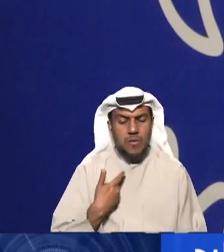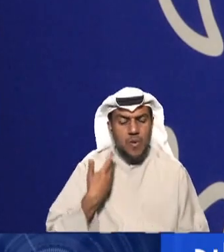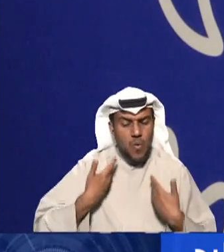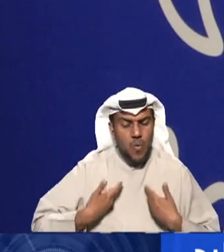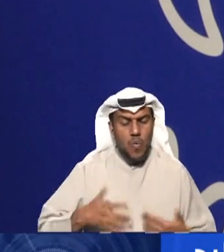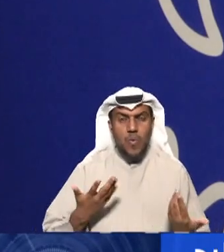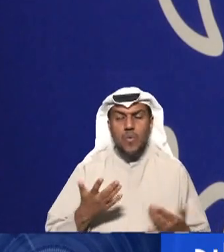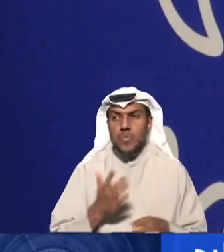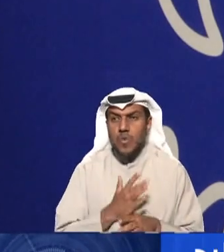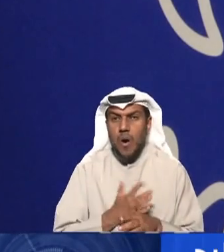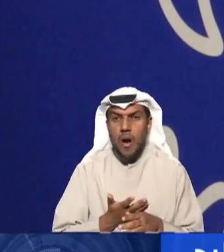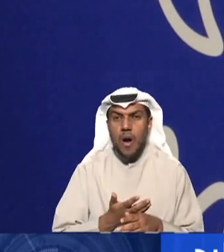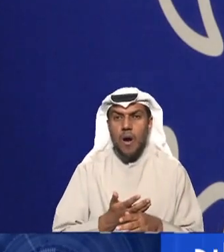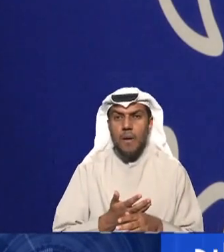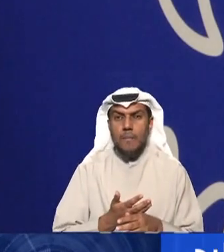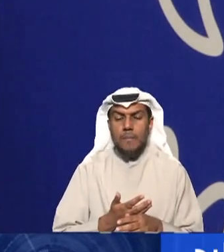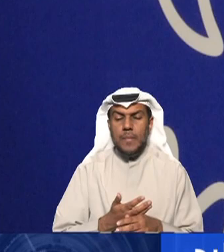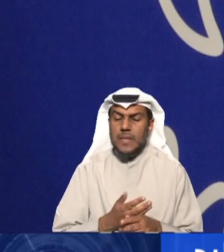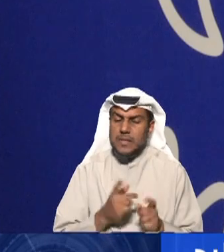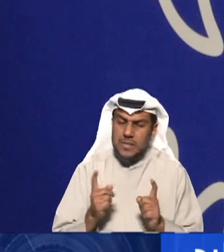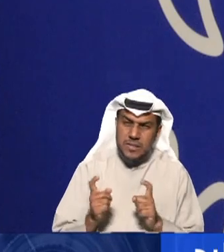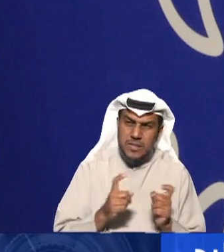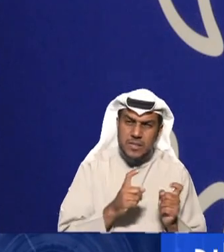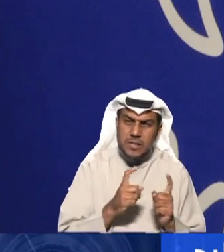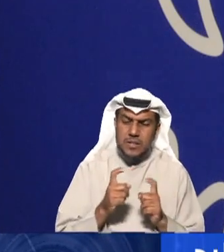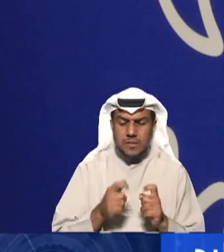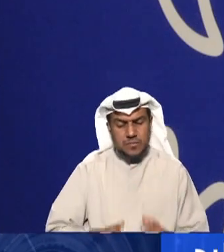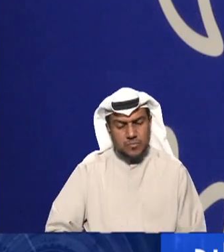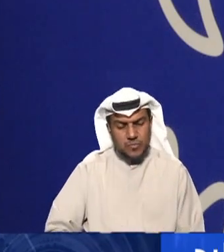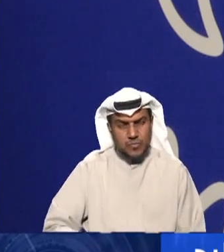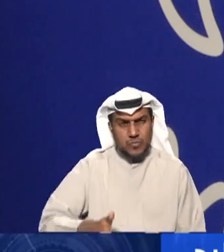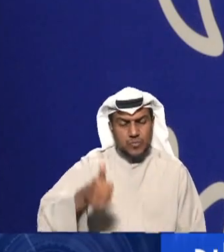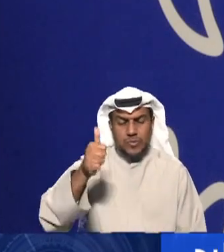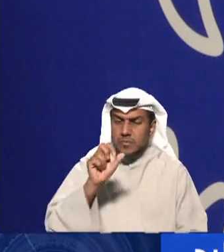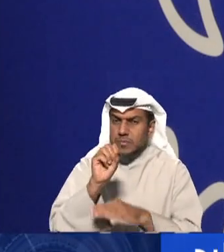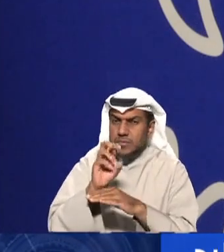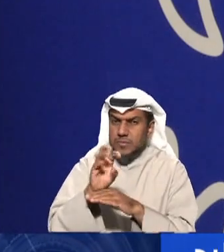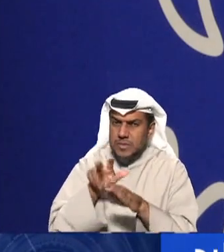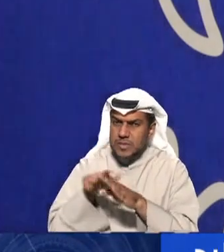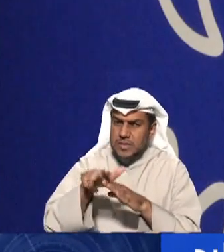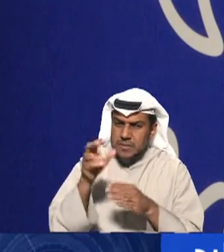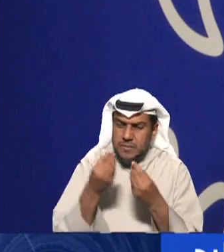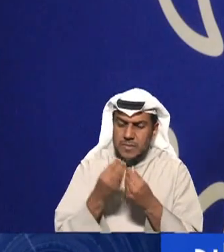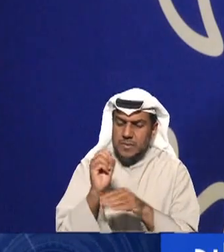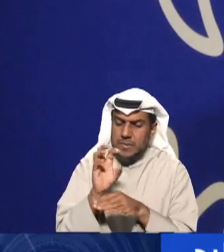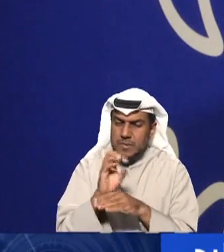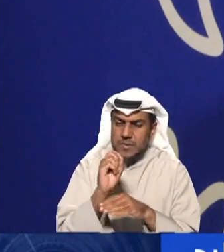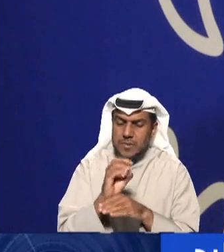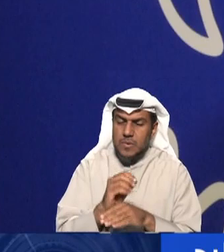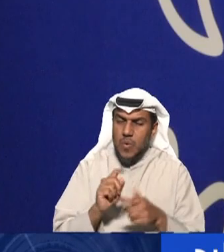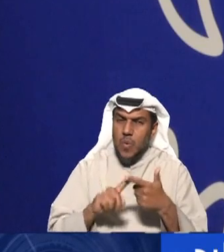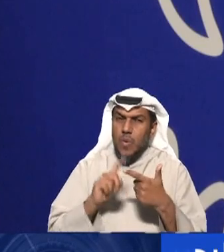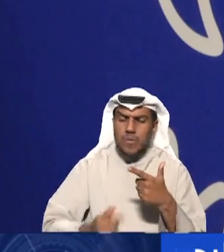عليهم ضغط وتعب، والحمد لله سمعنا تطبيقات المدرب كابتن عامر القفصي، طورنا بالشوط